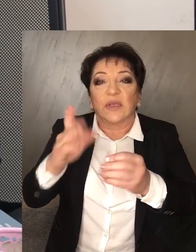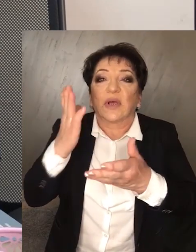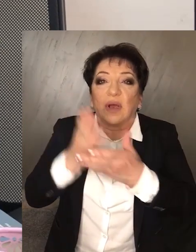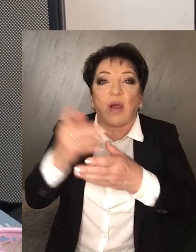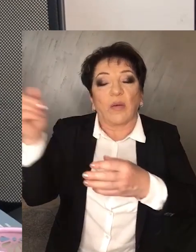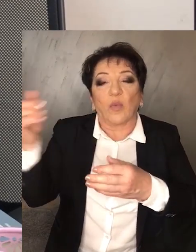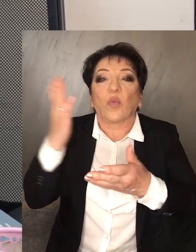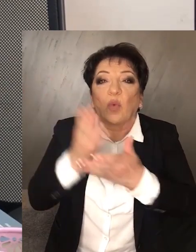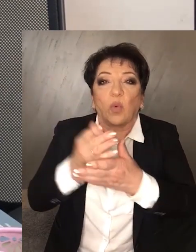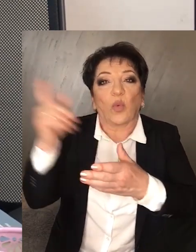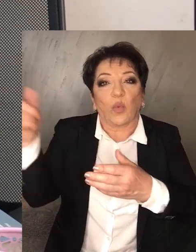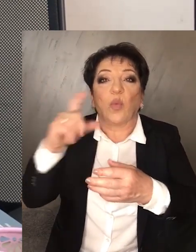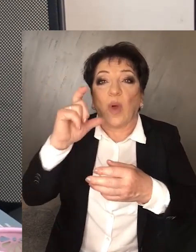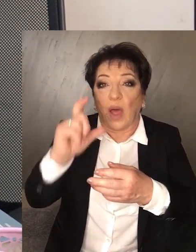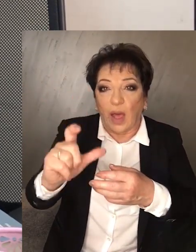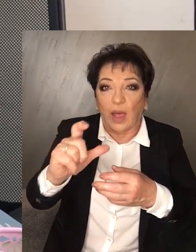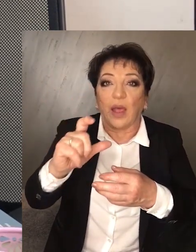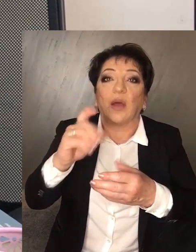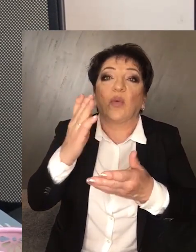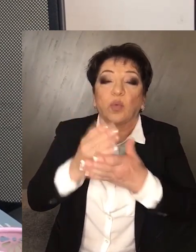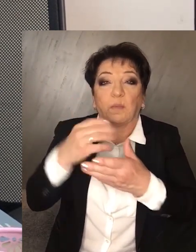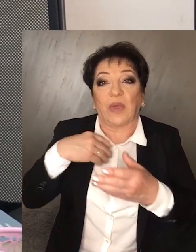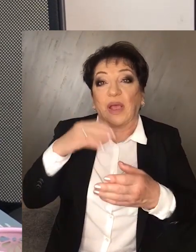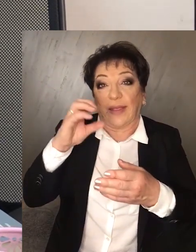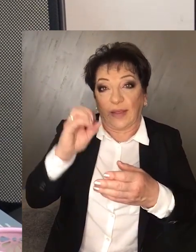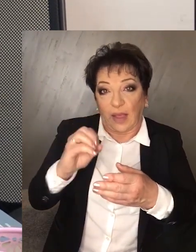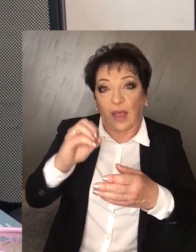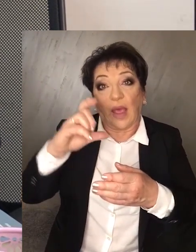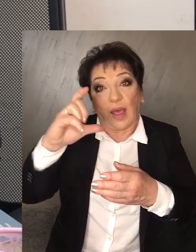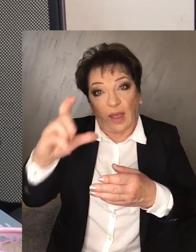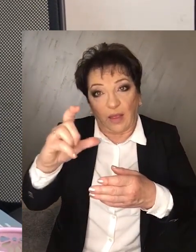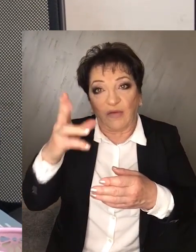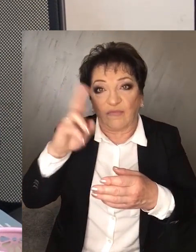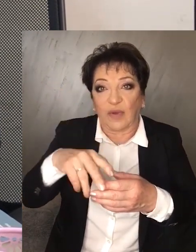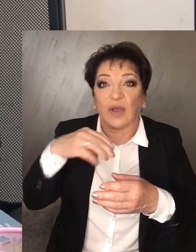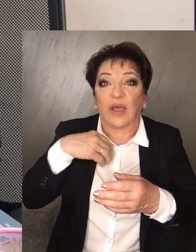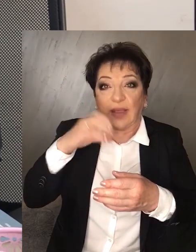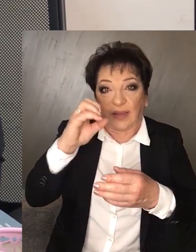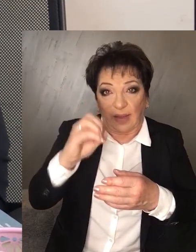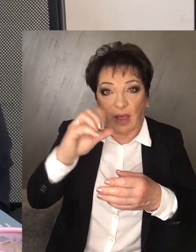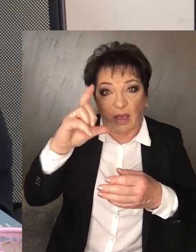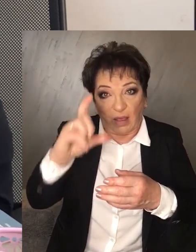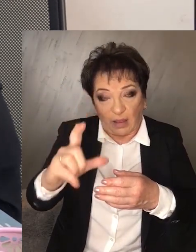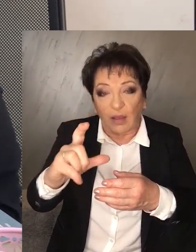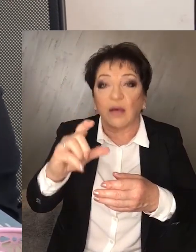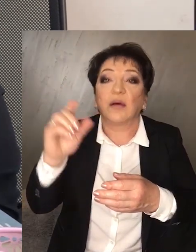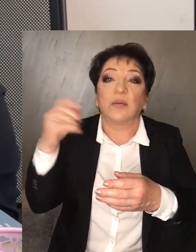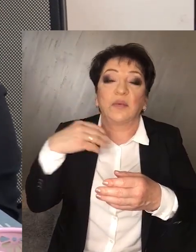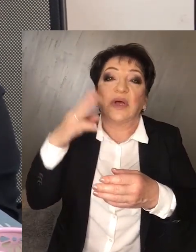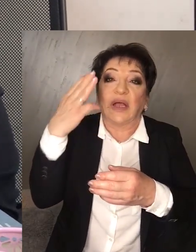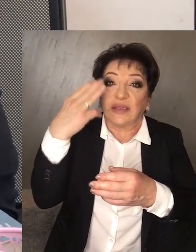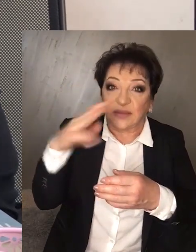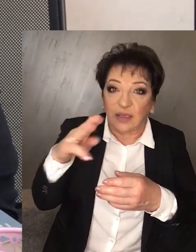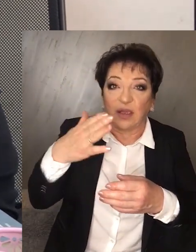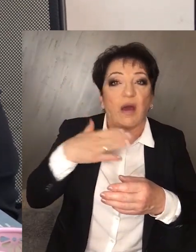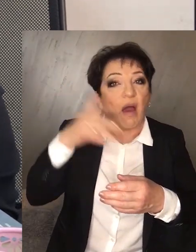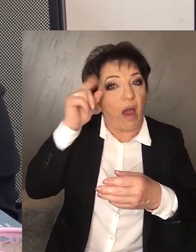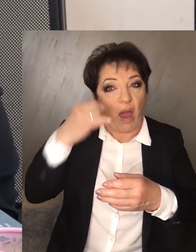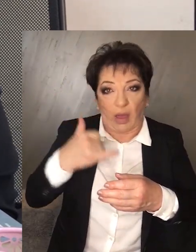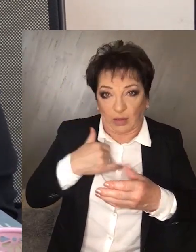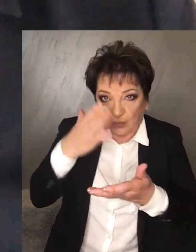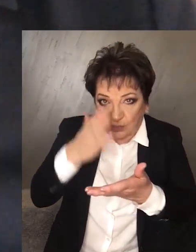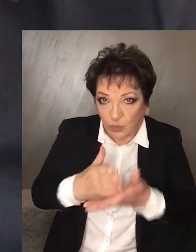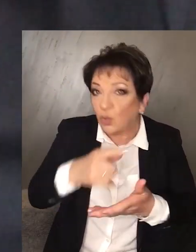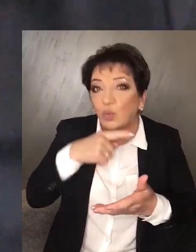A, B, G, D, E, Z, կան այնտեղ E, մենք E ունենք, E ունեն իրենք,